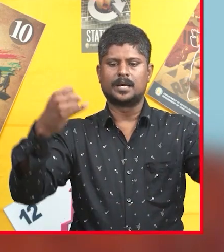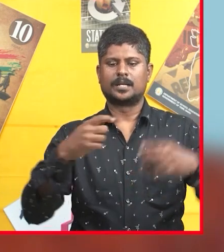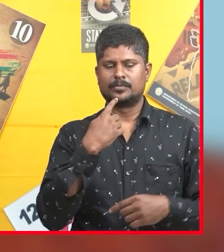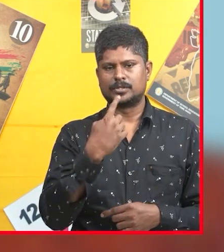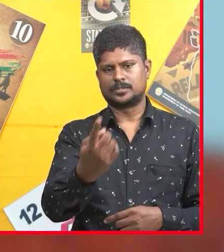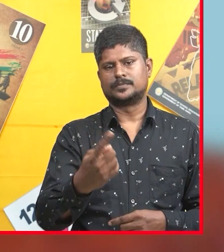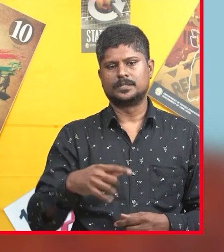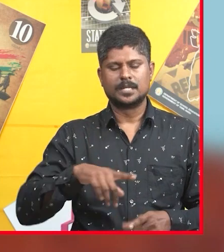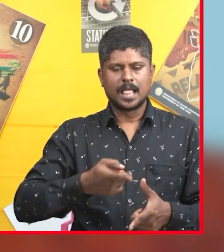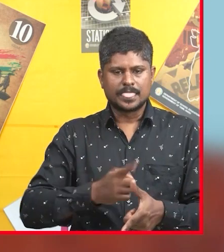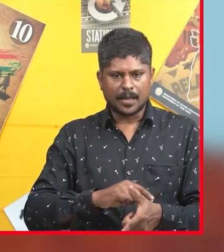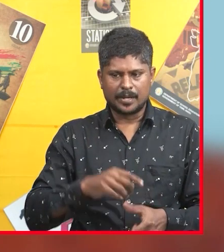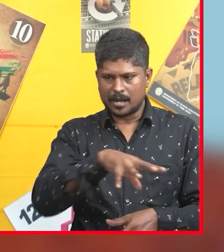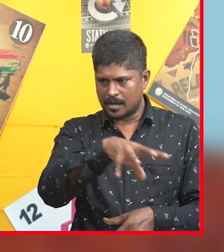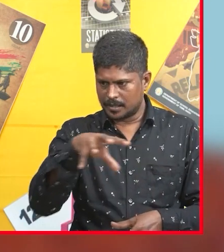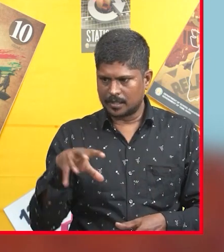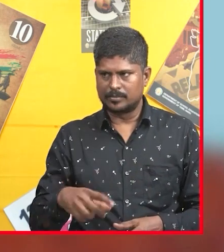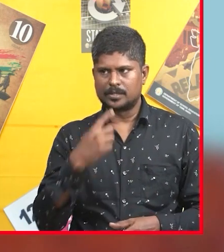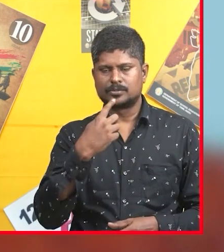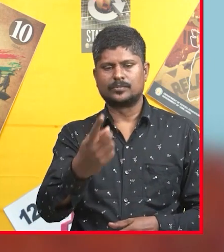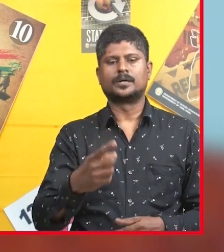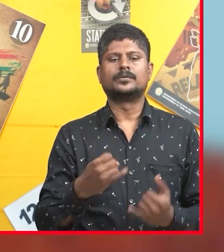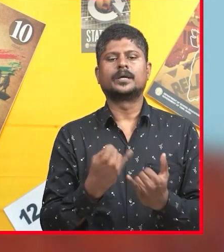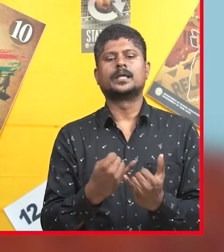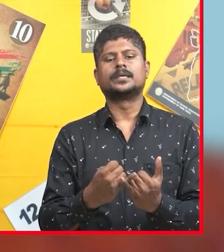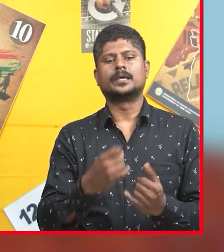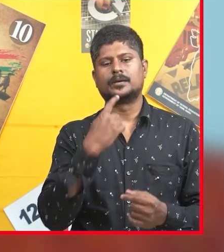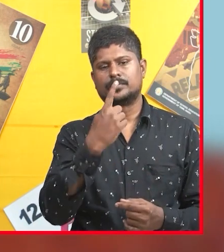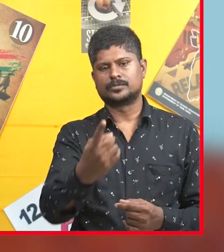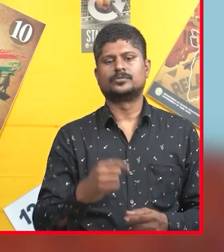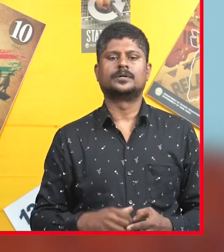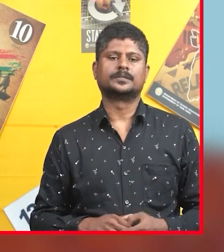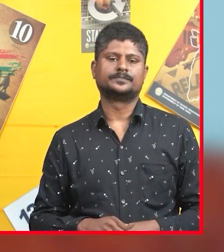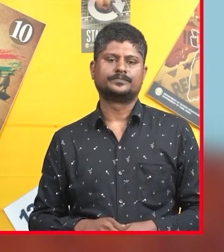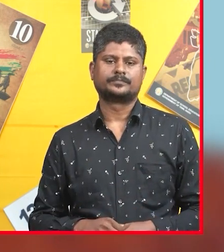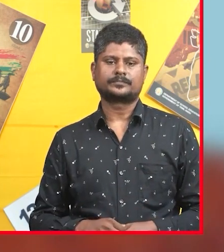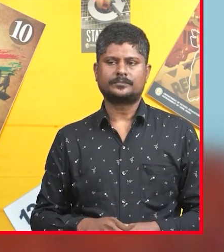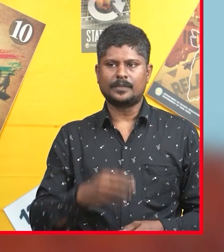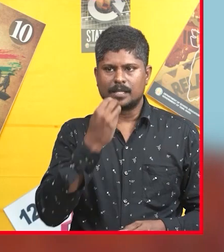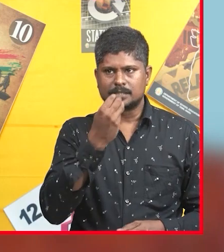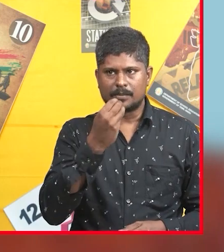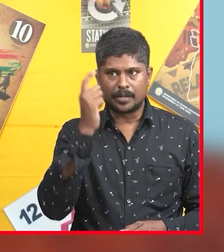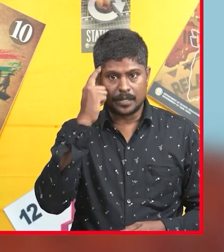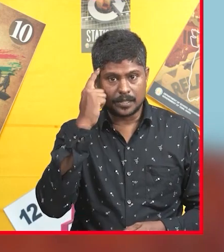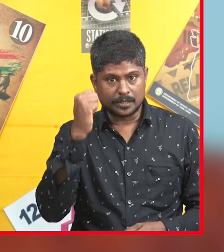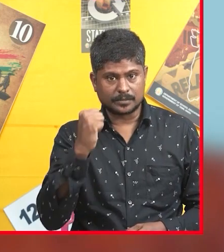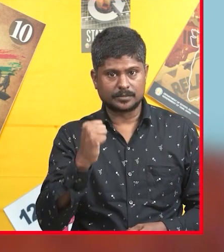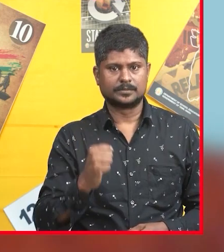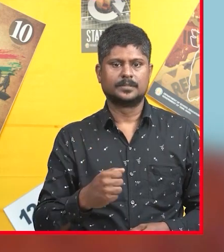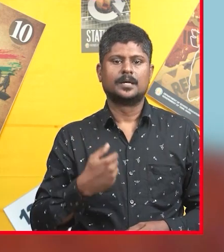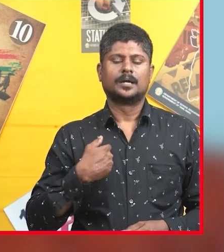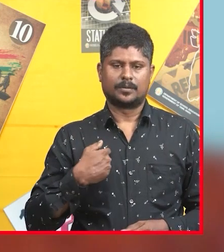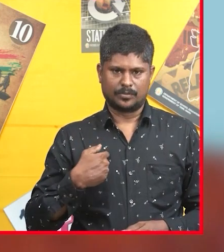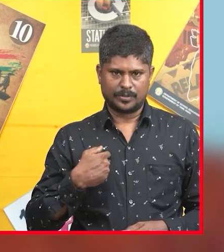உருவாயிற்று அப்படின்னு விருந்தோம்பல் உருவான கதையை பத்தி சொல்றாங்க, சரிங்களா? விருந்தோம்பல் முதல் எங்க உருவாச்சு?